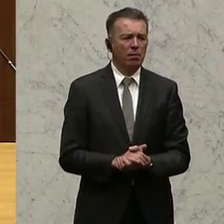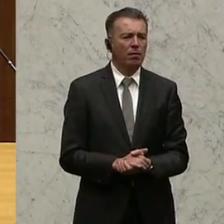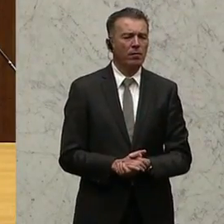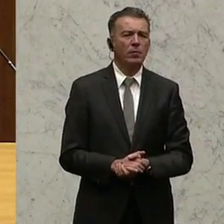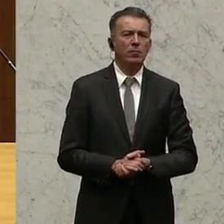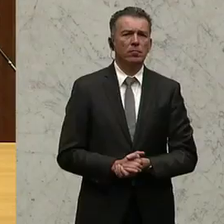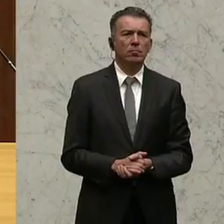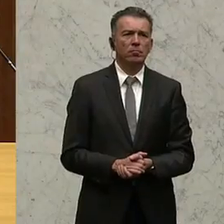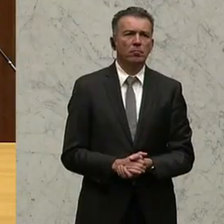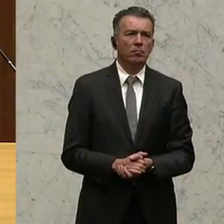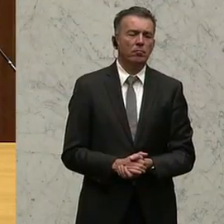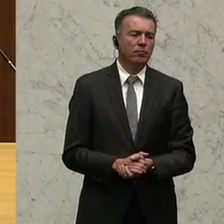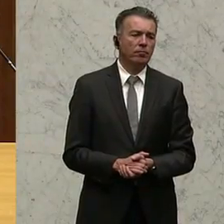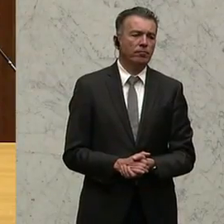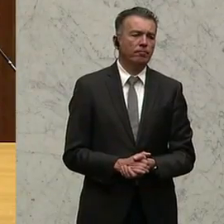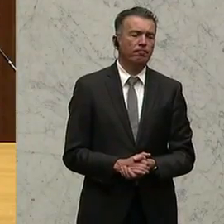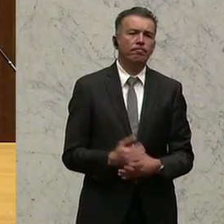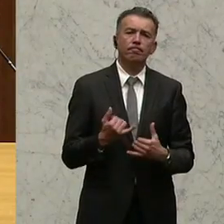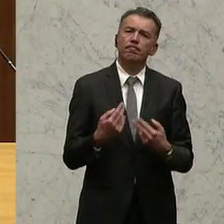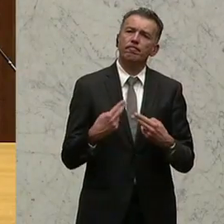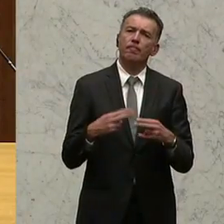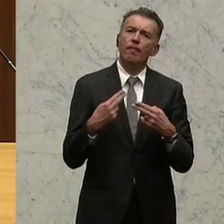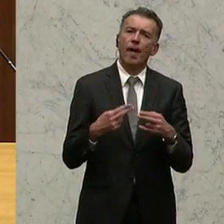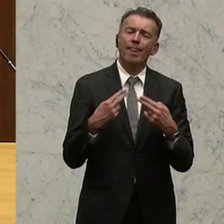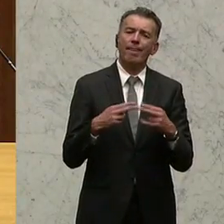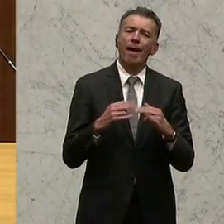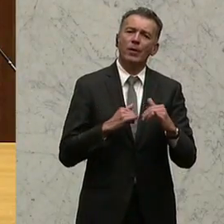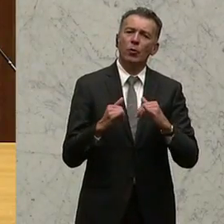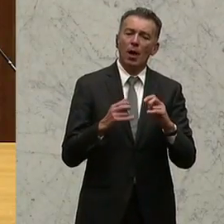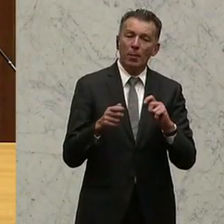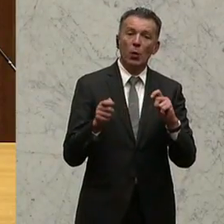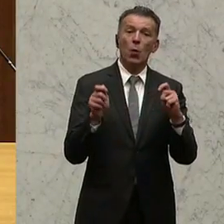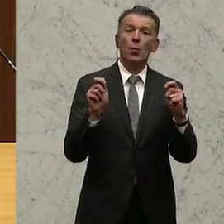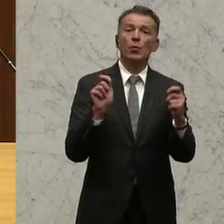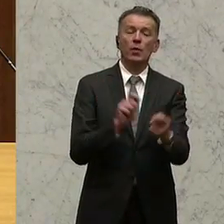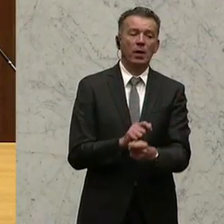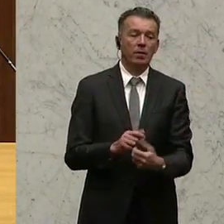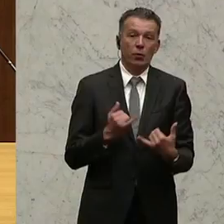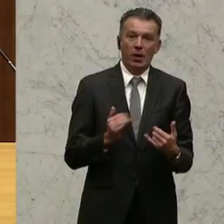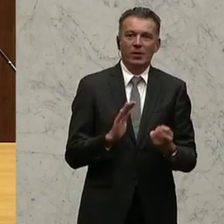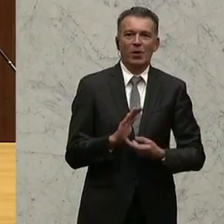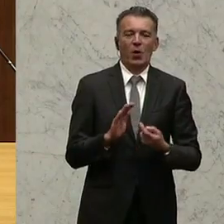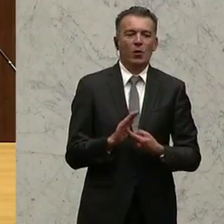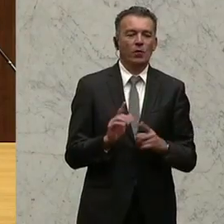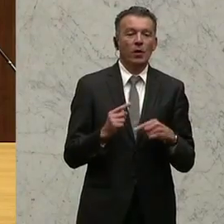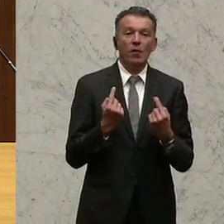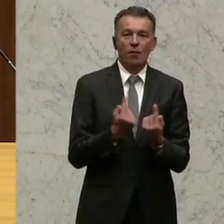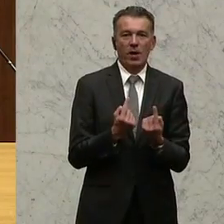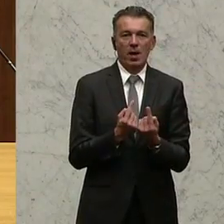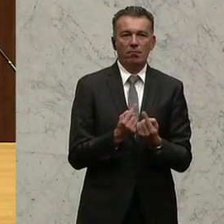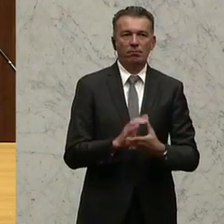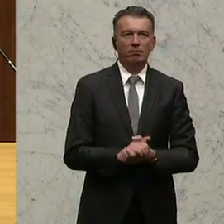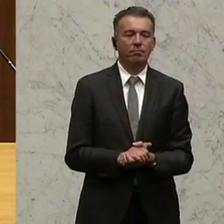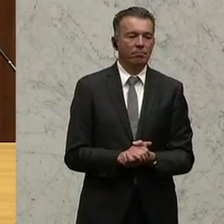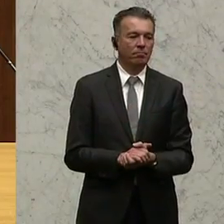weiter mit reinzutragen in die Umsetzung, das halte ich für die jetzige Herausforderung. Wir werden